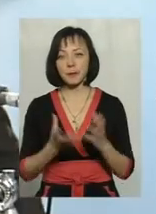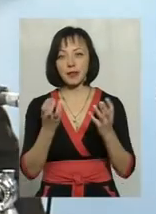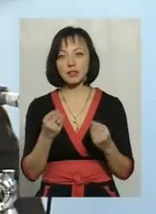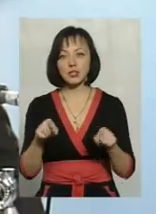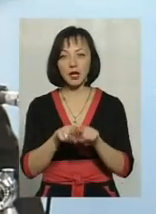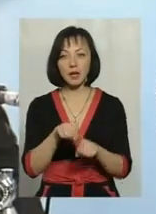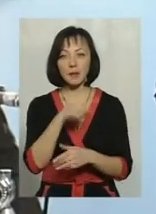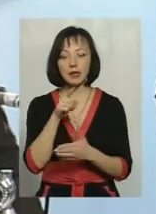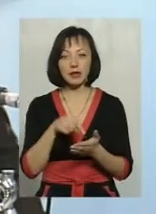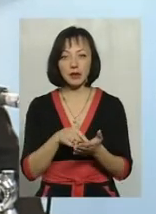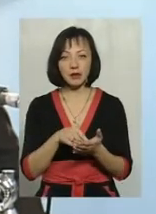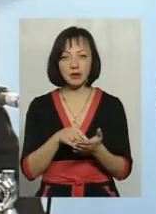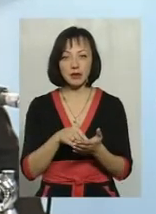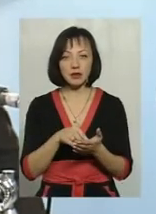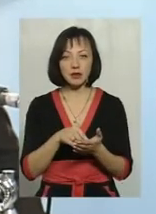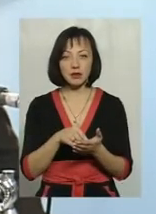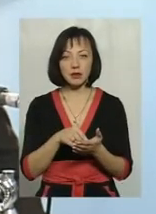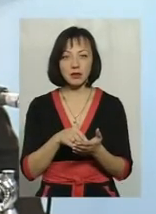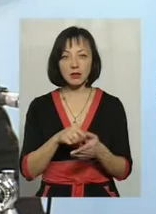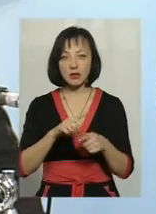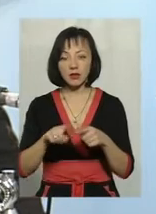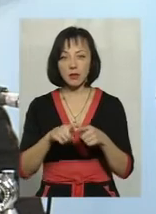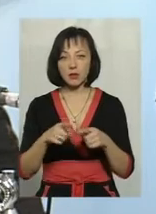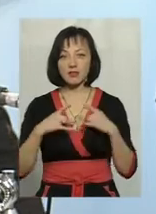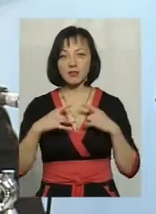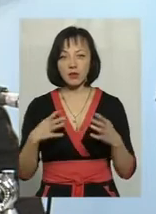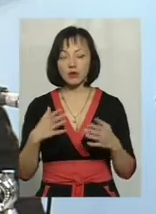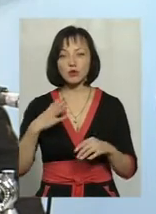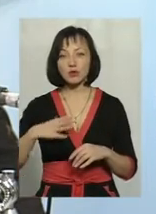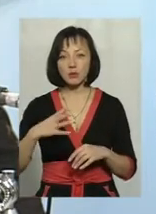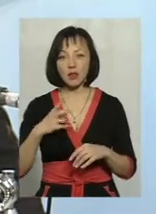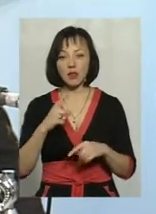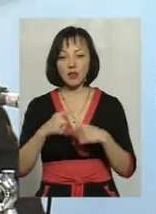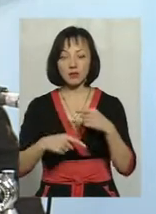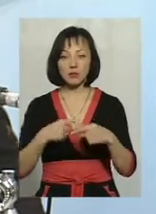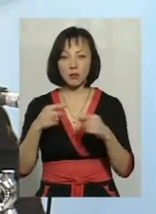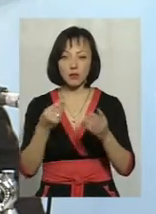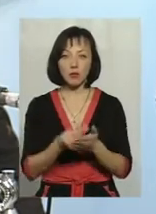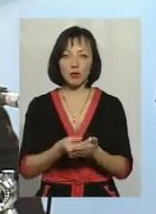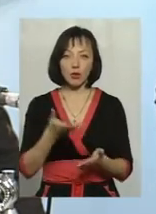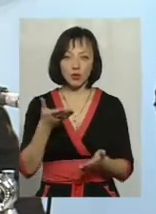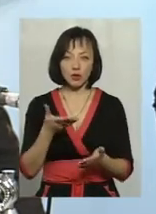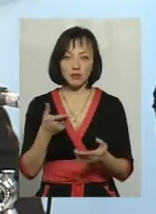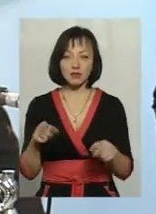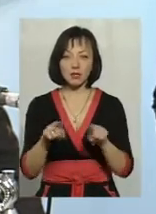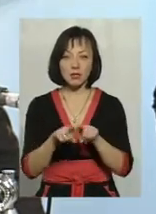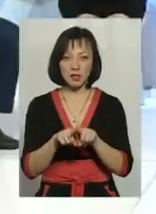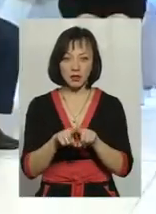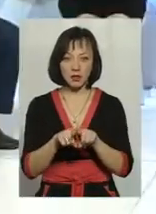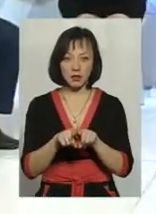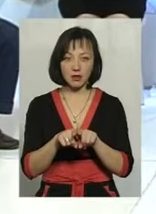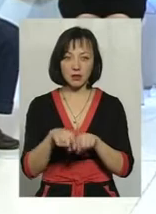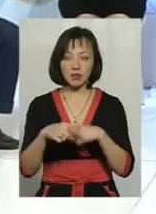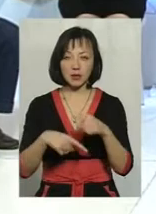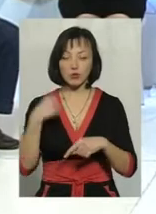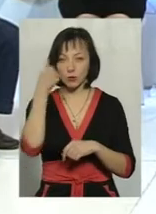питання. На порозі різдвяних свят, ось ми очікуємо наступне подорожчання, все ж таки, з